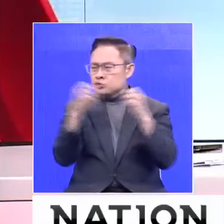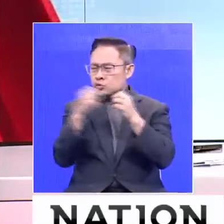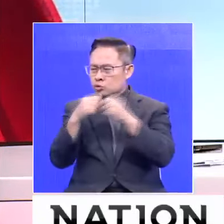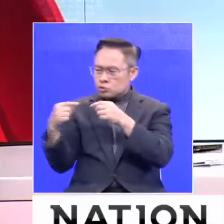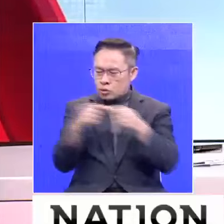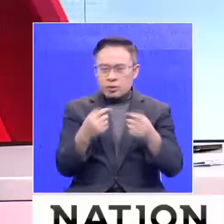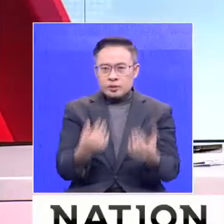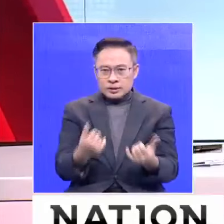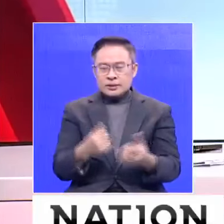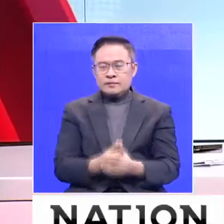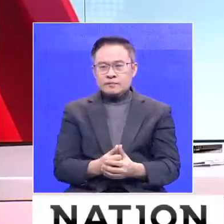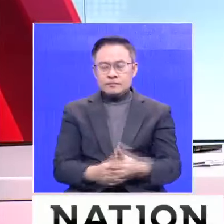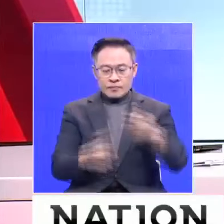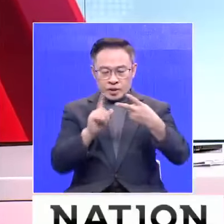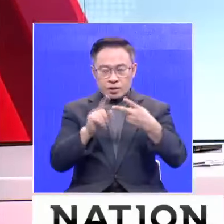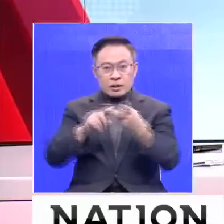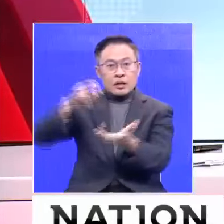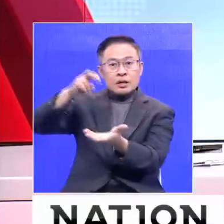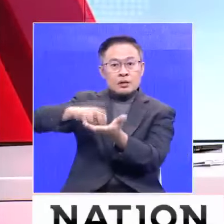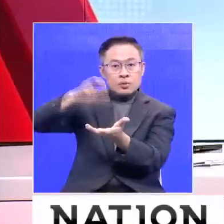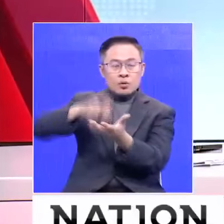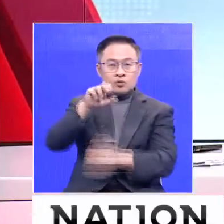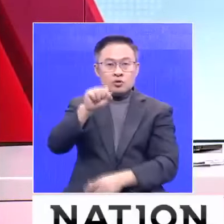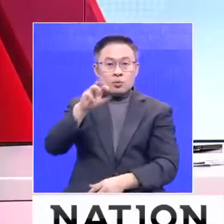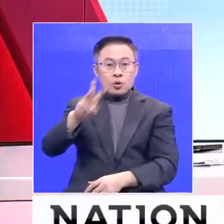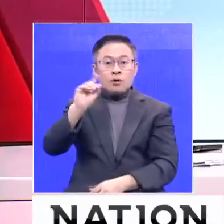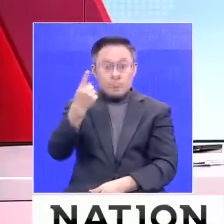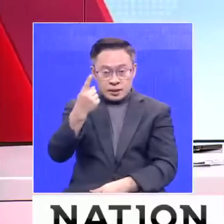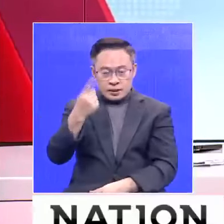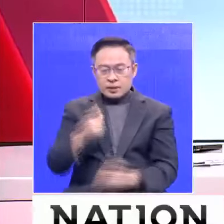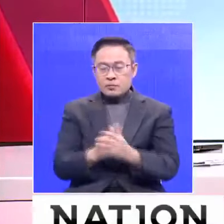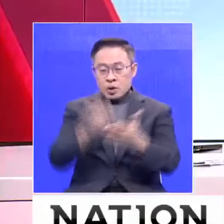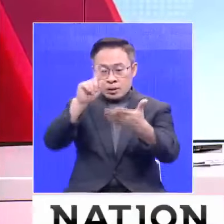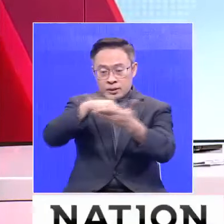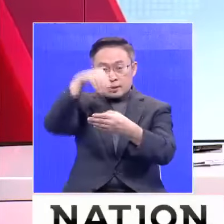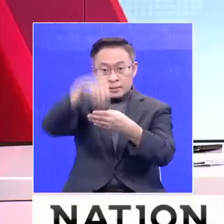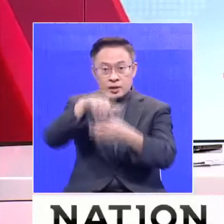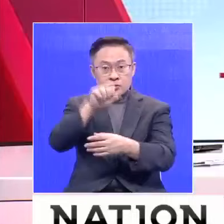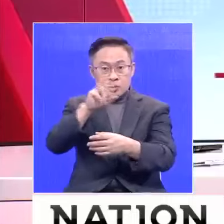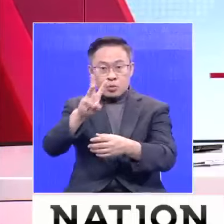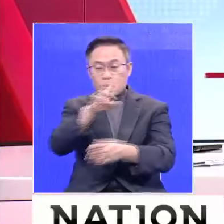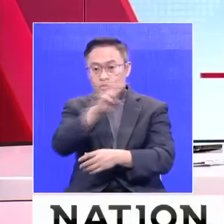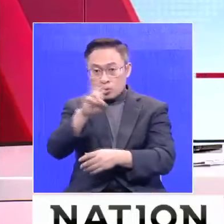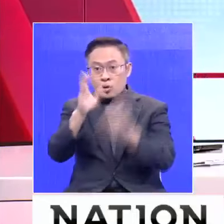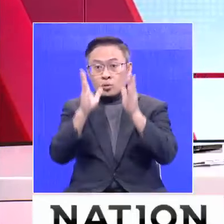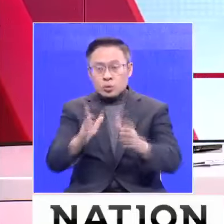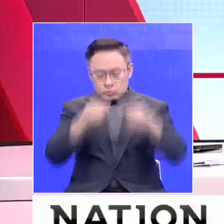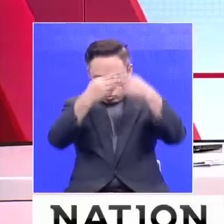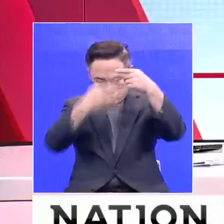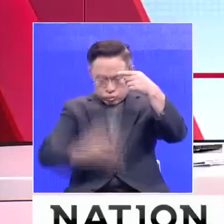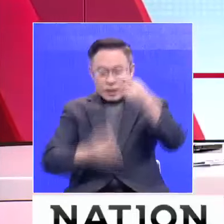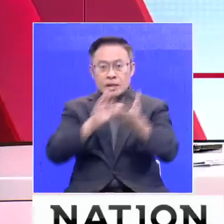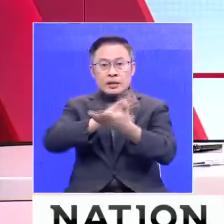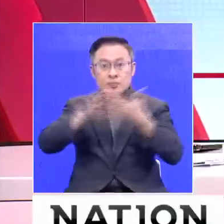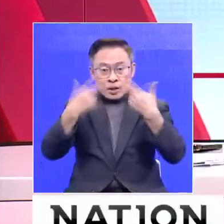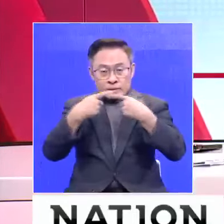อดูอยู่เหมือนกันเรื่องของการรับรองสว.ใหม่เนี่ยแหละค่ะว่าสรุปแล้วเนี่ยจะอะไรยังไงนะคะมาเมื่อไหร่ก็ยังไม่แน่ชัดเพราะ